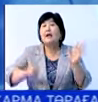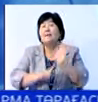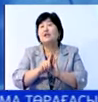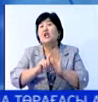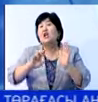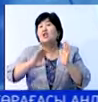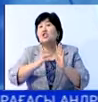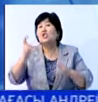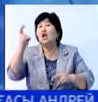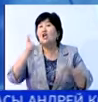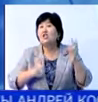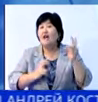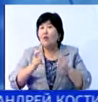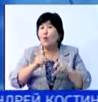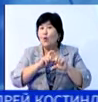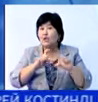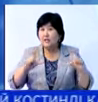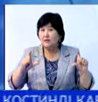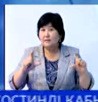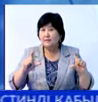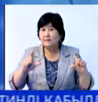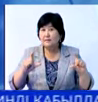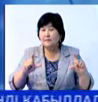шыны зауыты